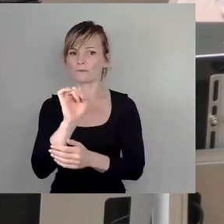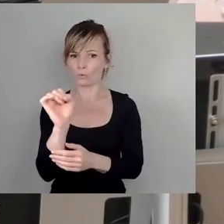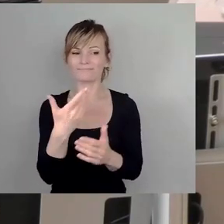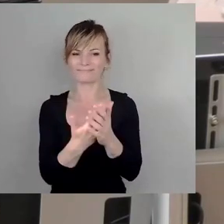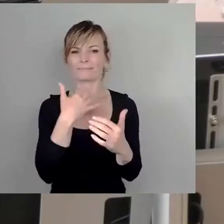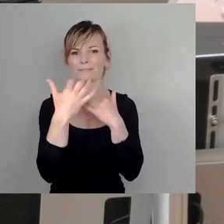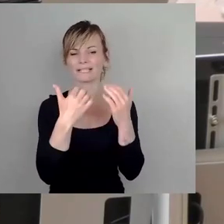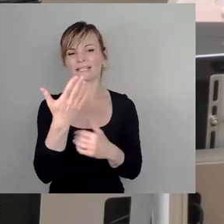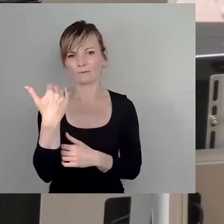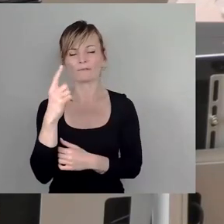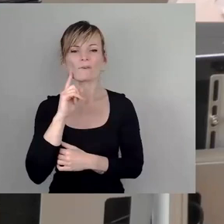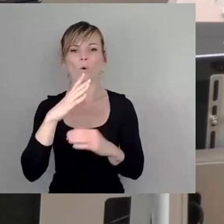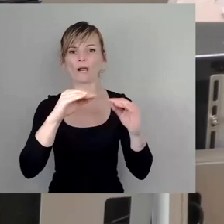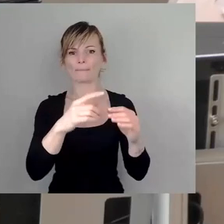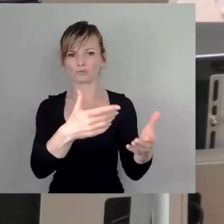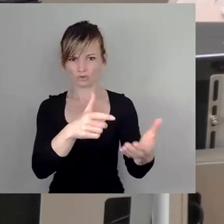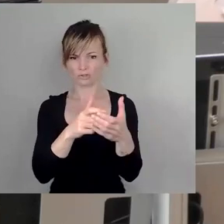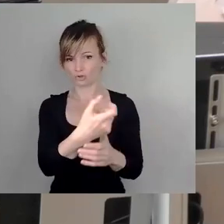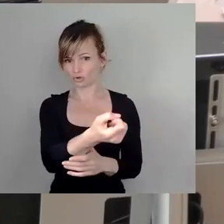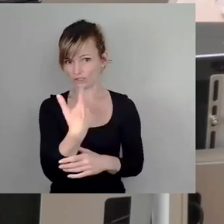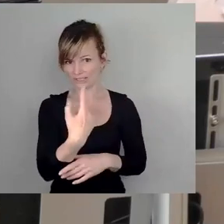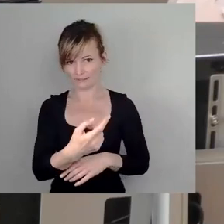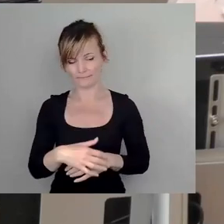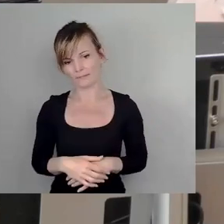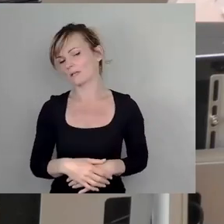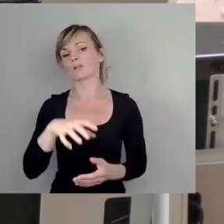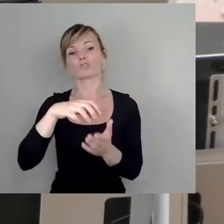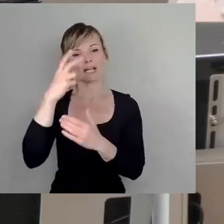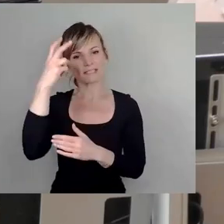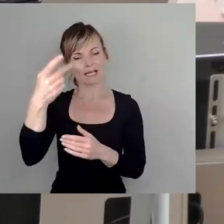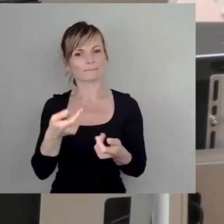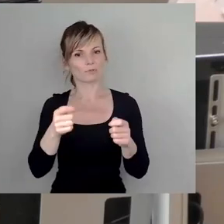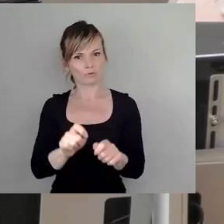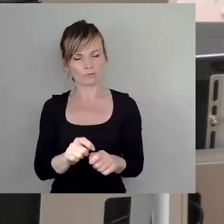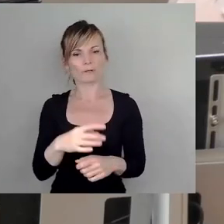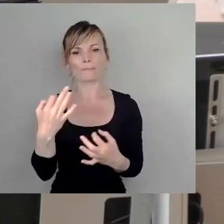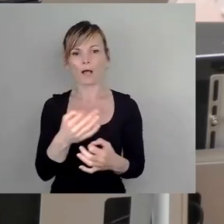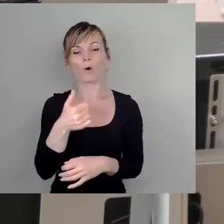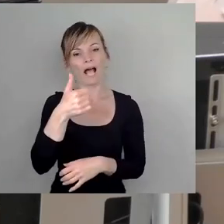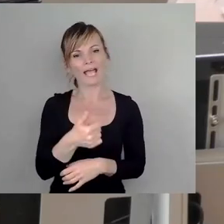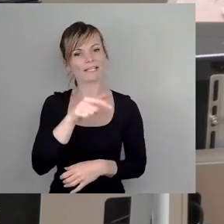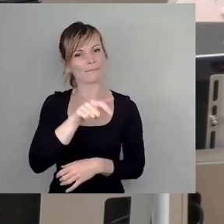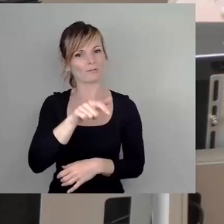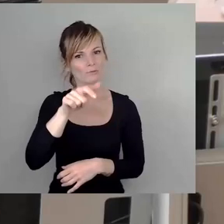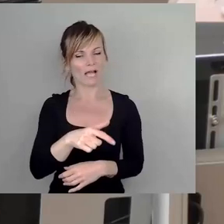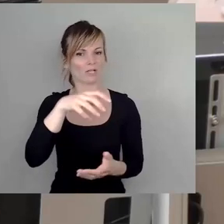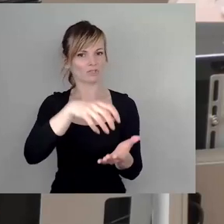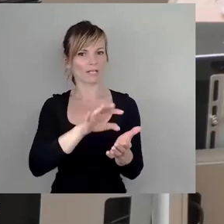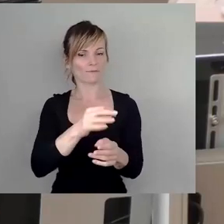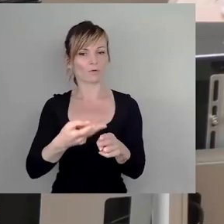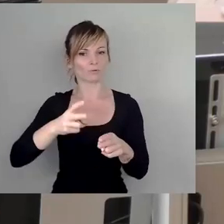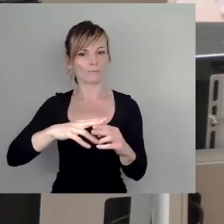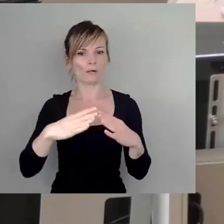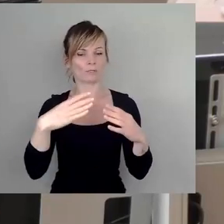Klepsch. Zitat, gemäß dem Stadtratsbeschluss hätte je eine Personalstelle für die Doppelhaushalte 21-22